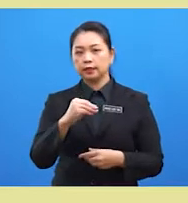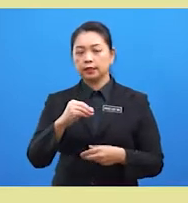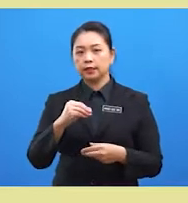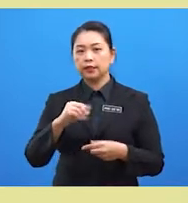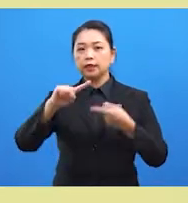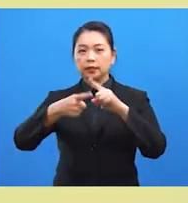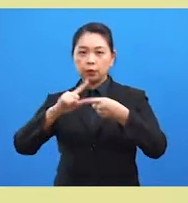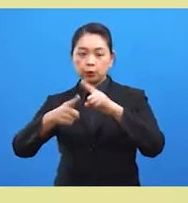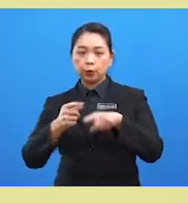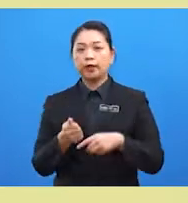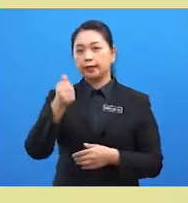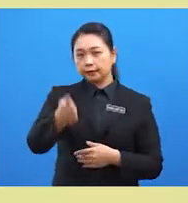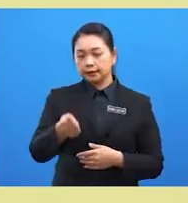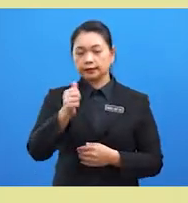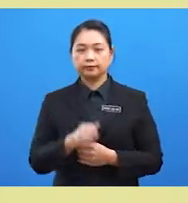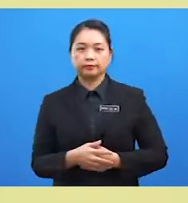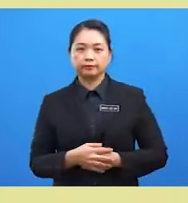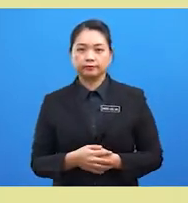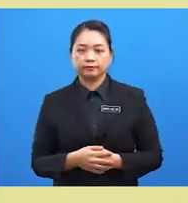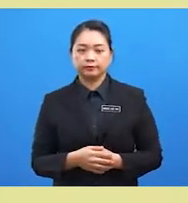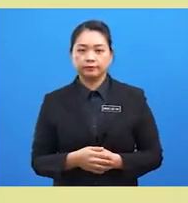sahabat para pelajar sekalian.